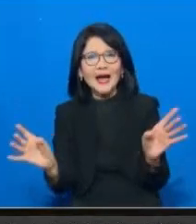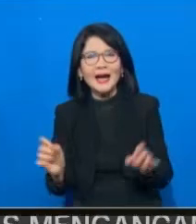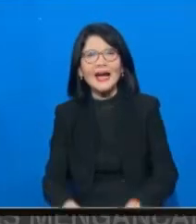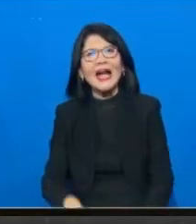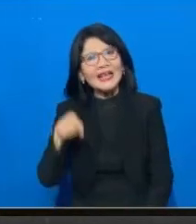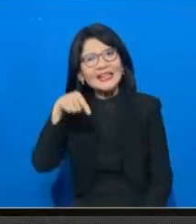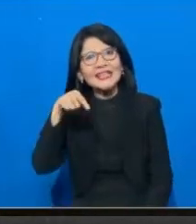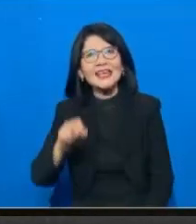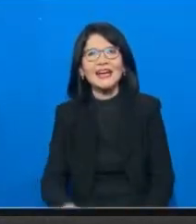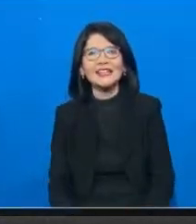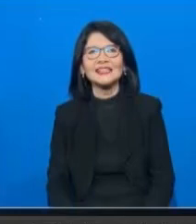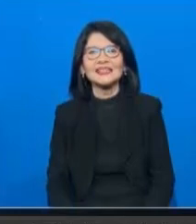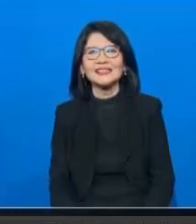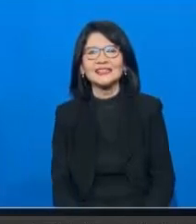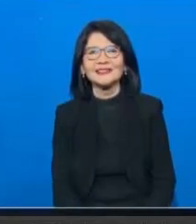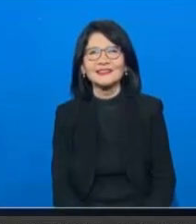dia liputannya.